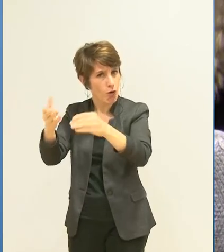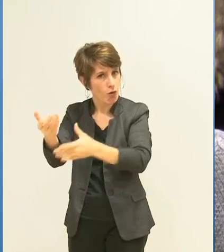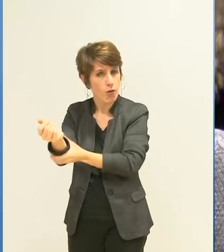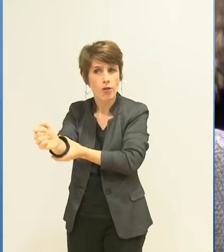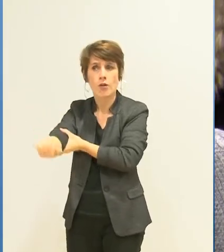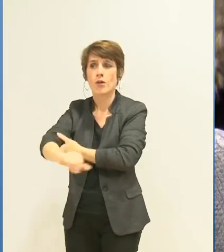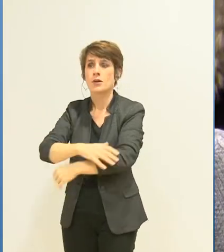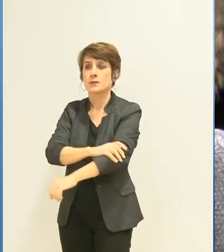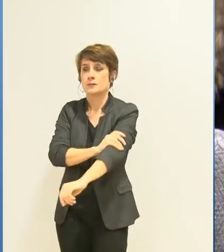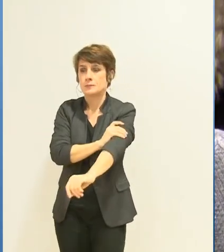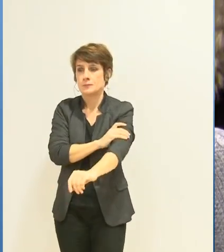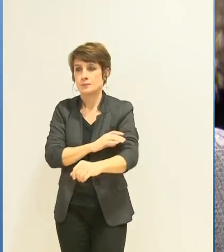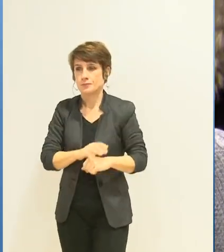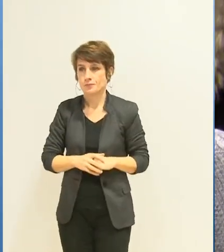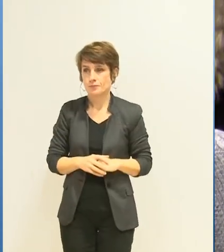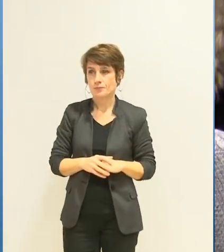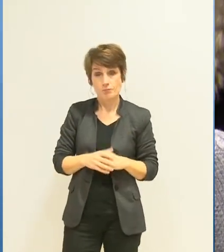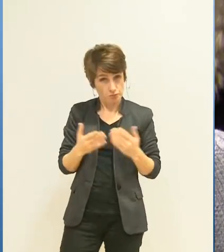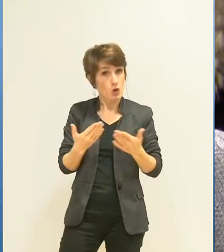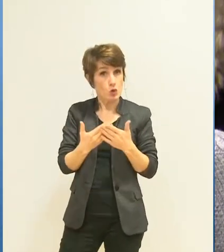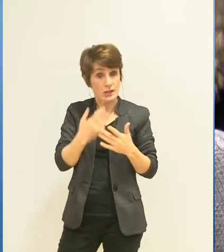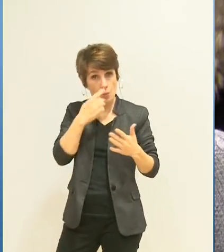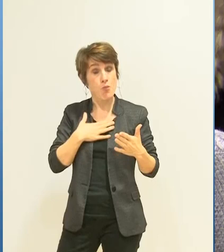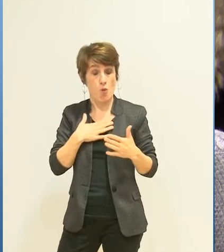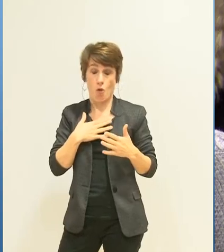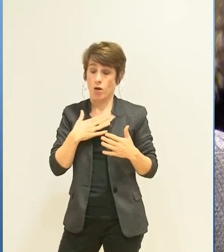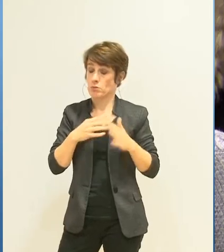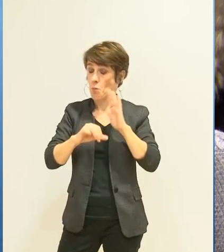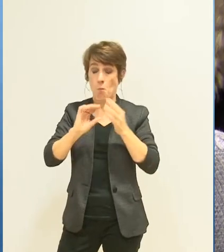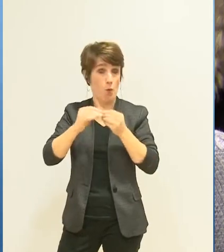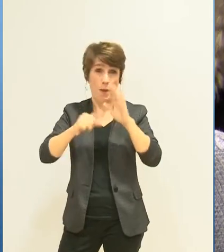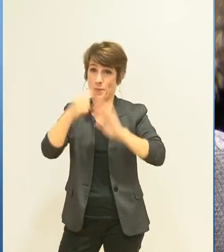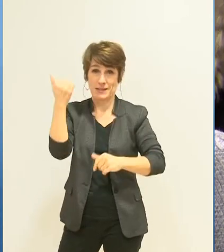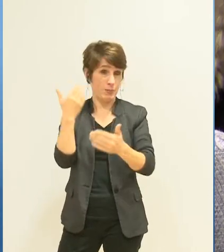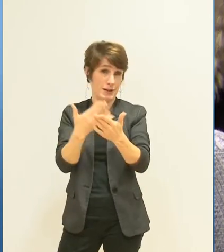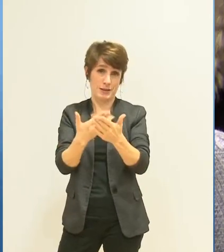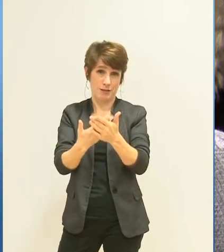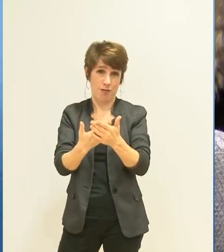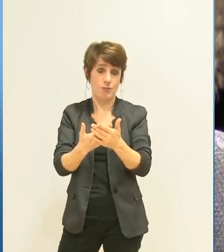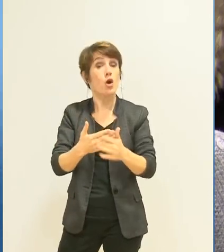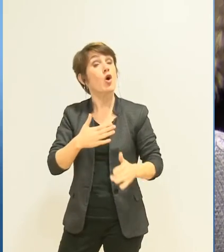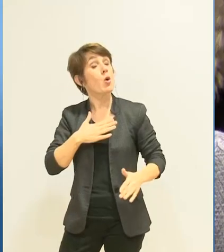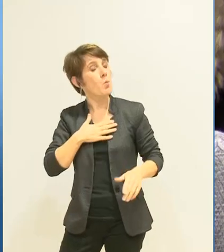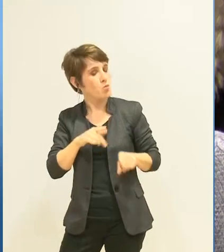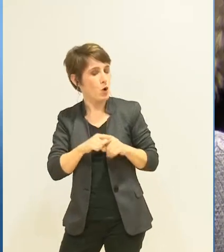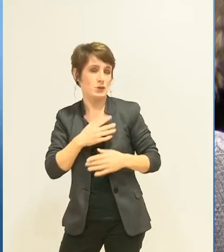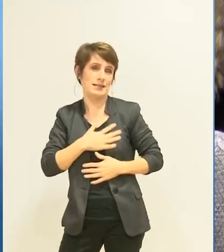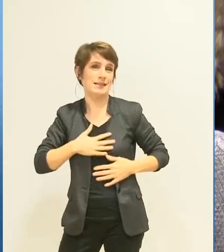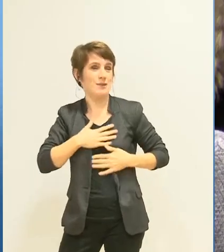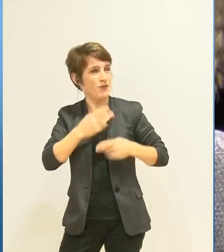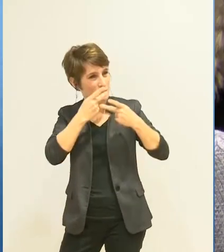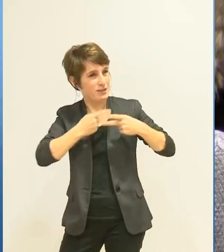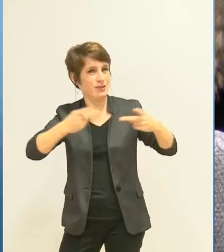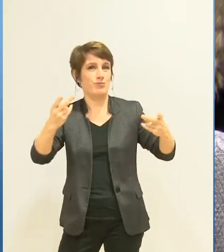c'est un véritable problème est pour moi le problème principal il est là je vais je vais avoir le plaisir moi aussi de vous dire quelque chose c'est de vous rappeler